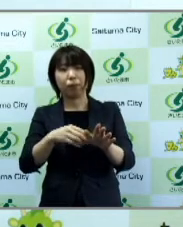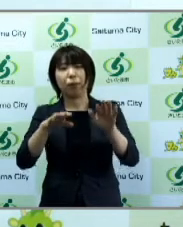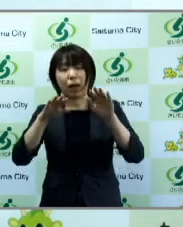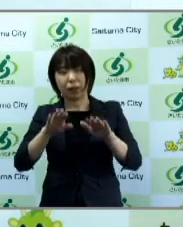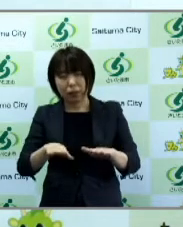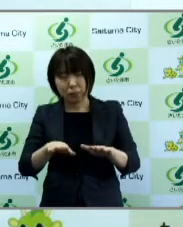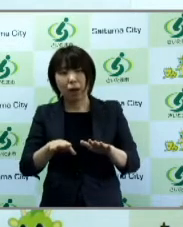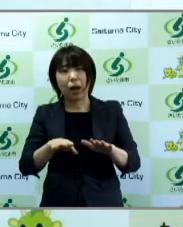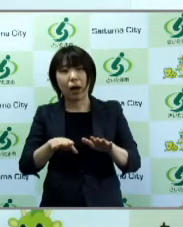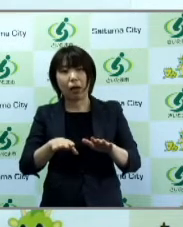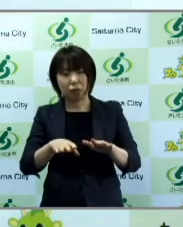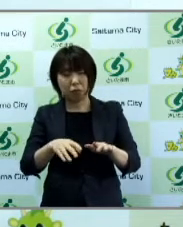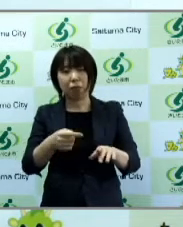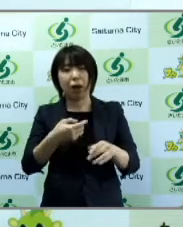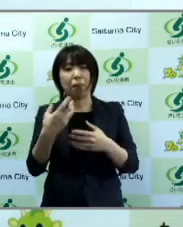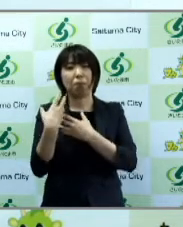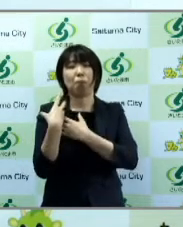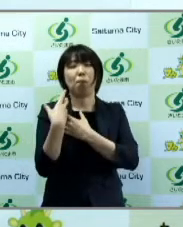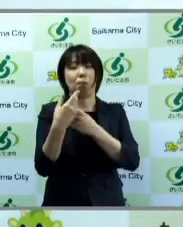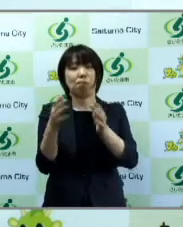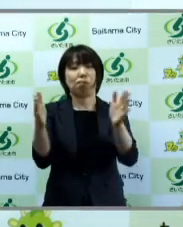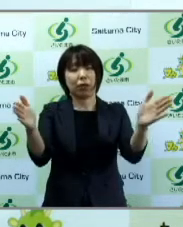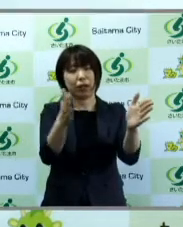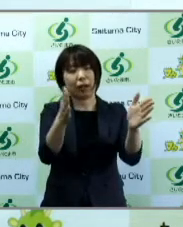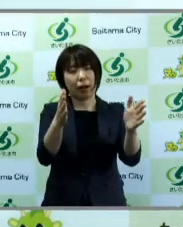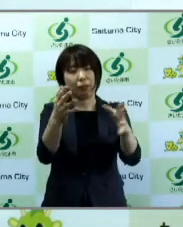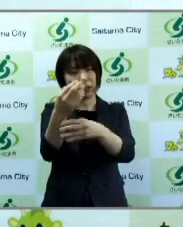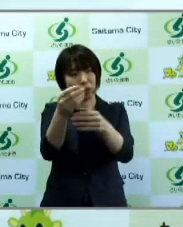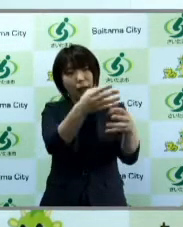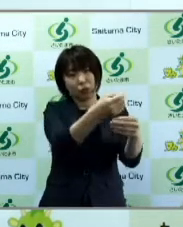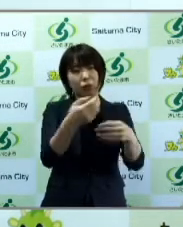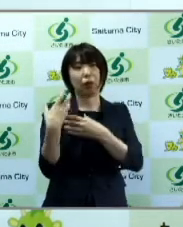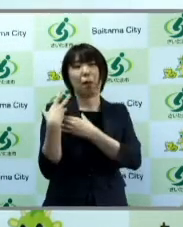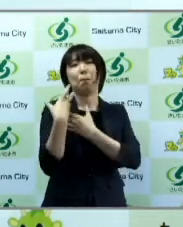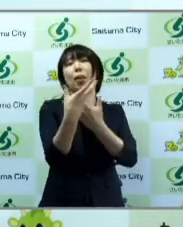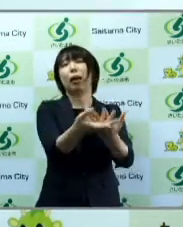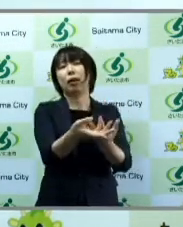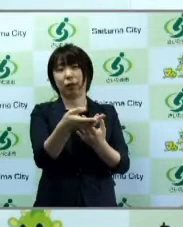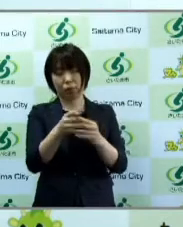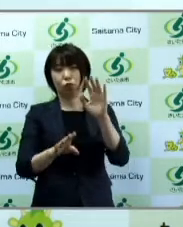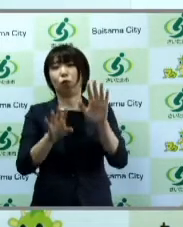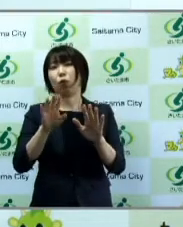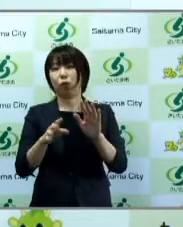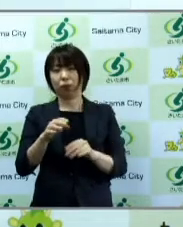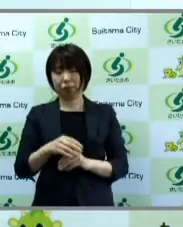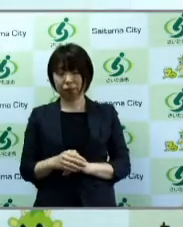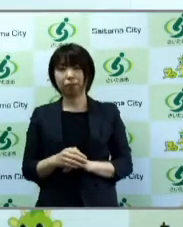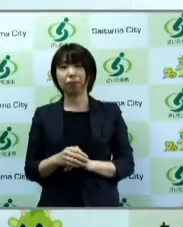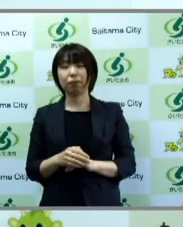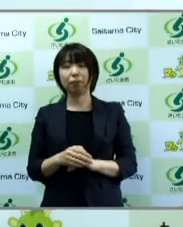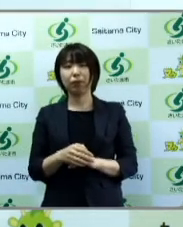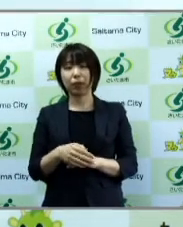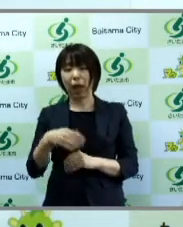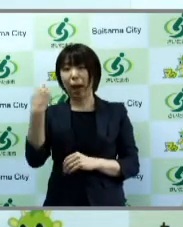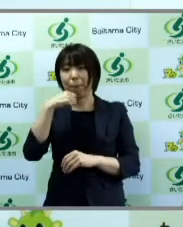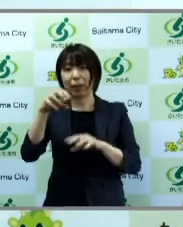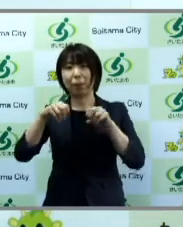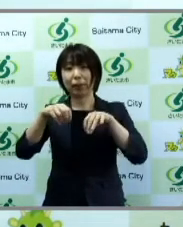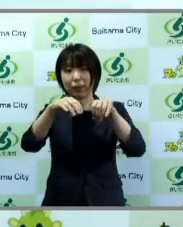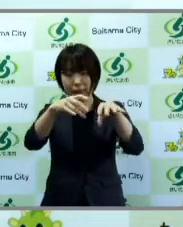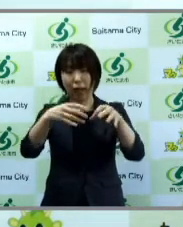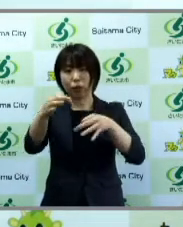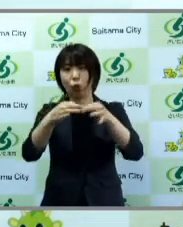業していただいているという状況でございます。それから南銀座商店街への支援についてでございます